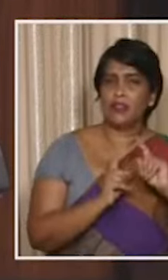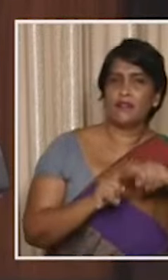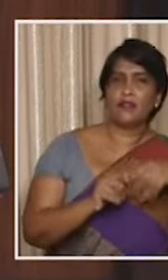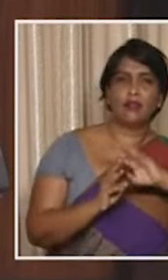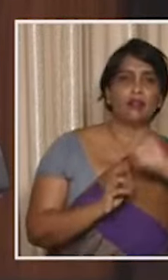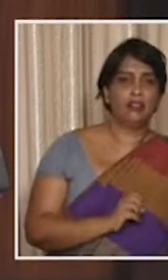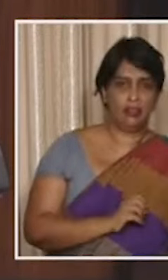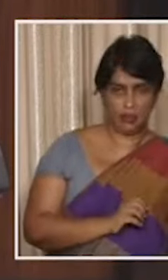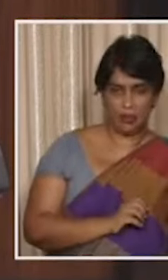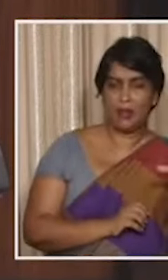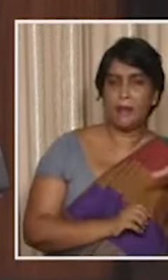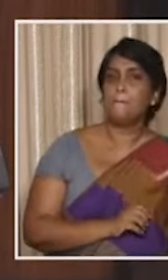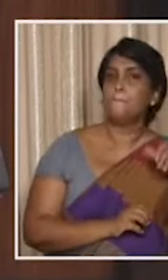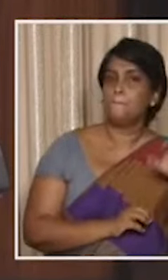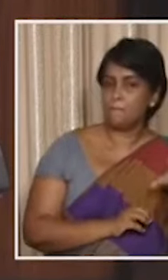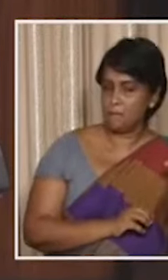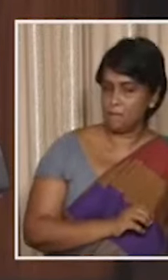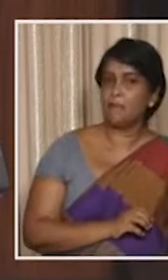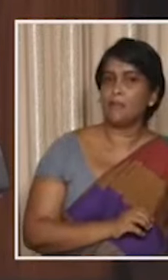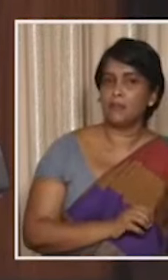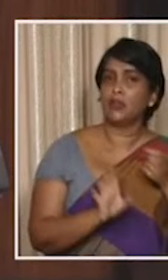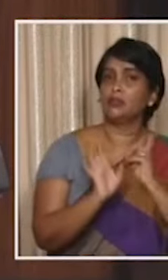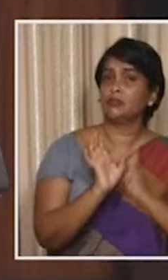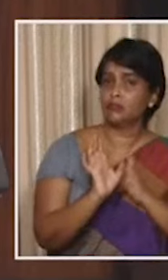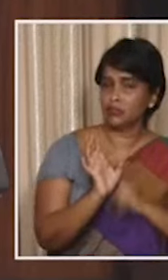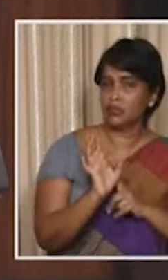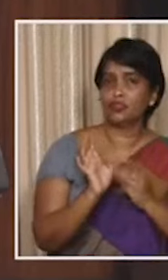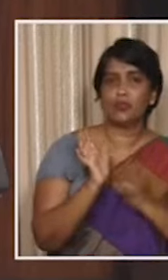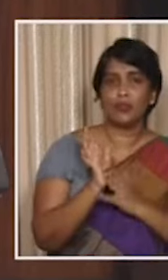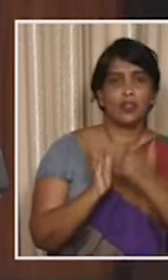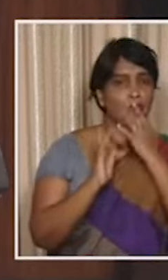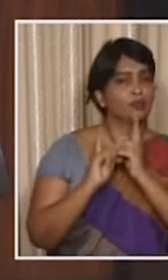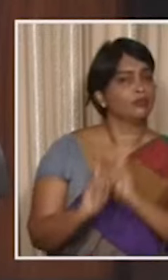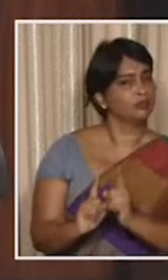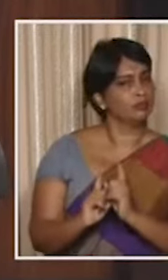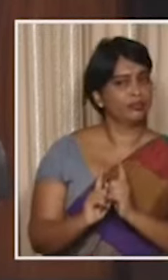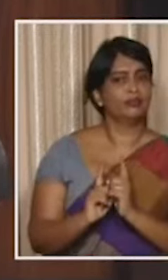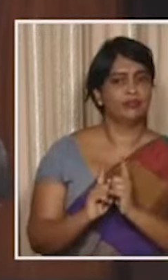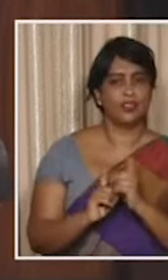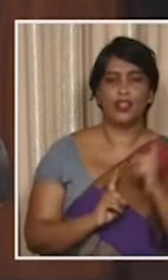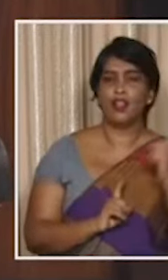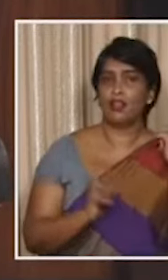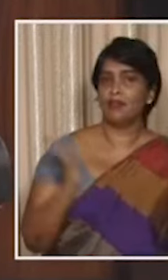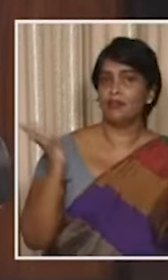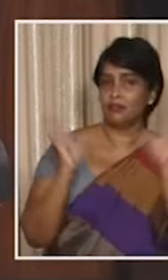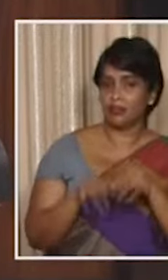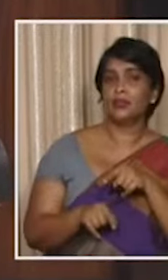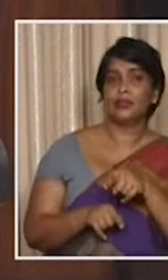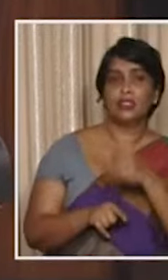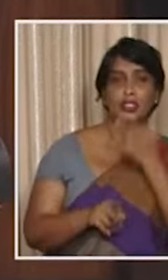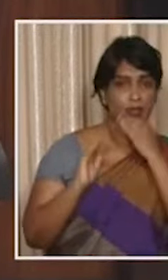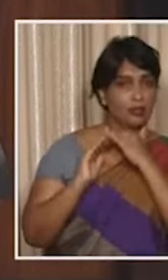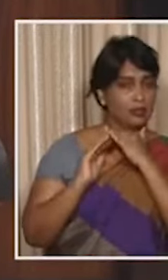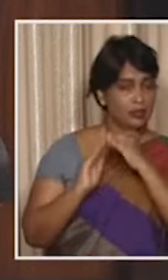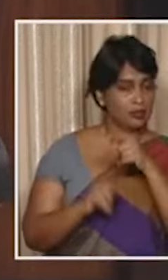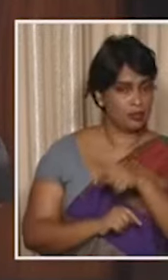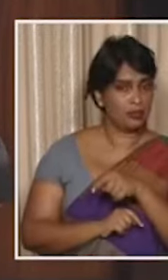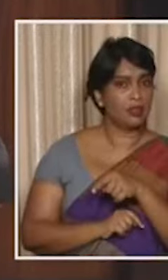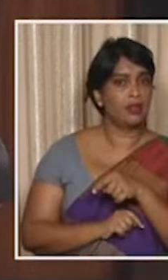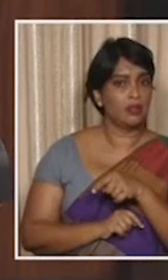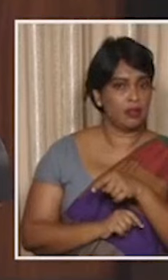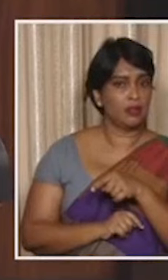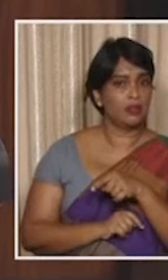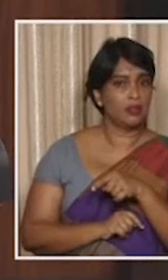பயன்படுத்தினாலும் தொடர்ந்து அந்த முரகட்டாஞ்சேனையிலே இருக்கும் அந்த இராணுவ முகாம்களில் இருக்கும் பாடசாலை உங்களுக்கு பாதுகாப்புக்கு முக்கியம். அதுக்கு